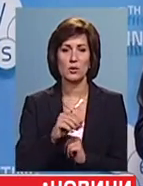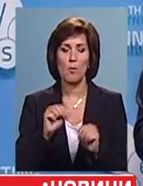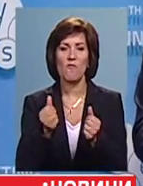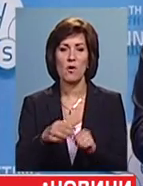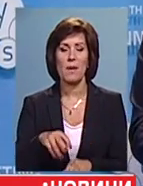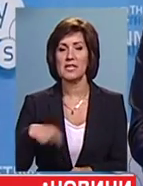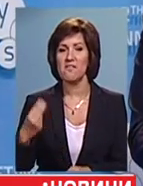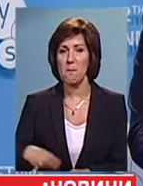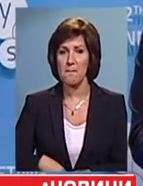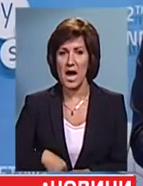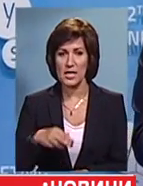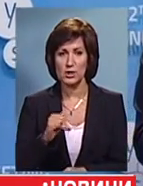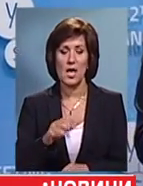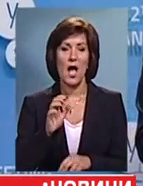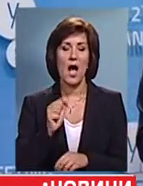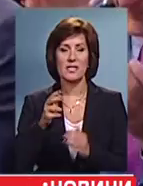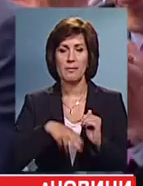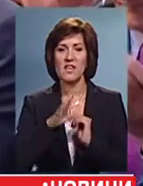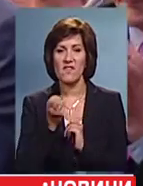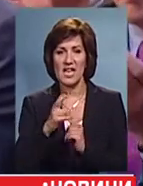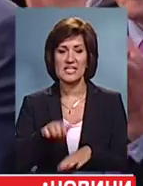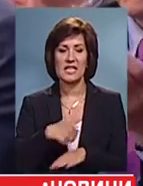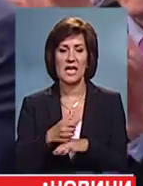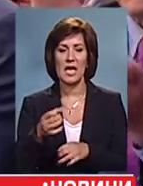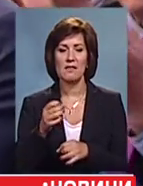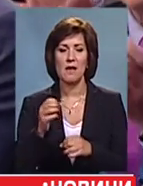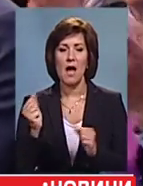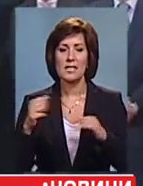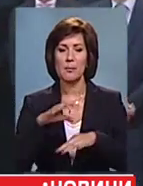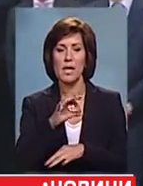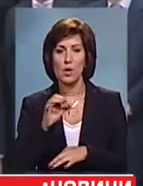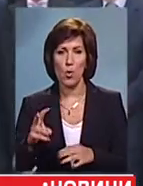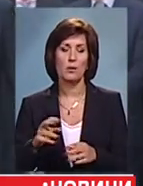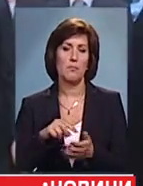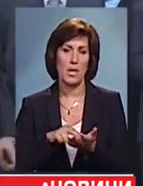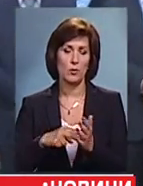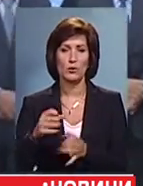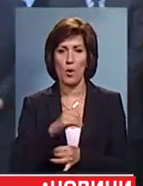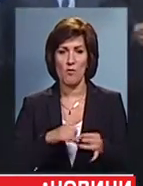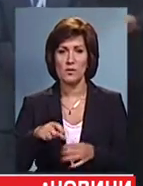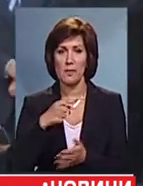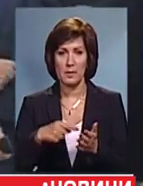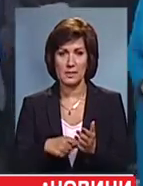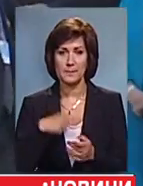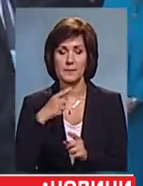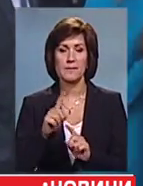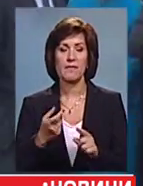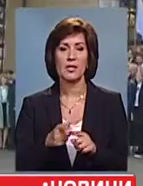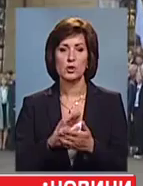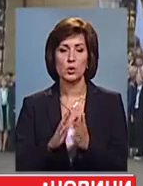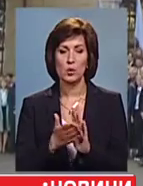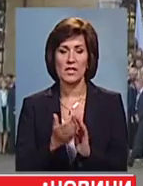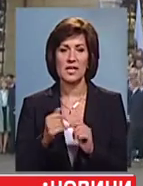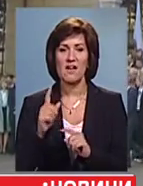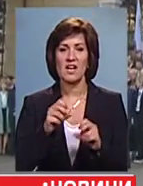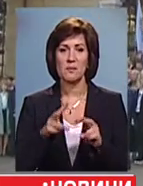вересня на Генасамблеї ООН також планують обговорювати це питання. І в цьому контексті, до речі, сказав він, що от ця ситуація, що в